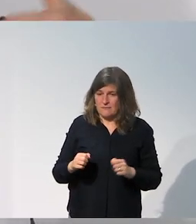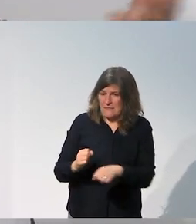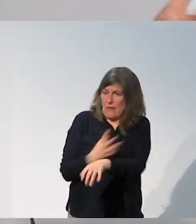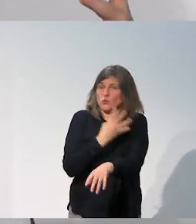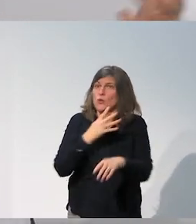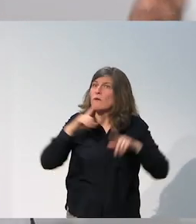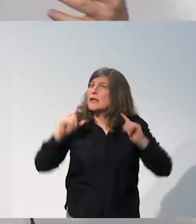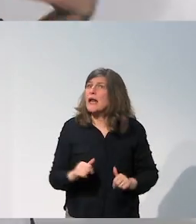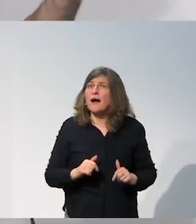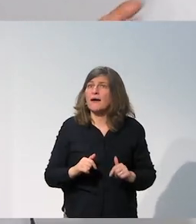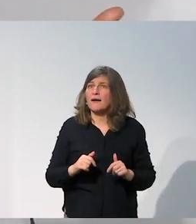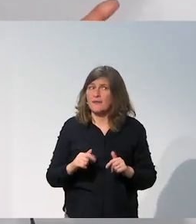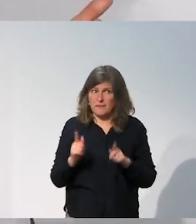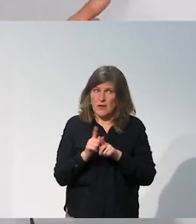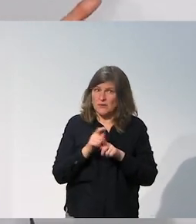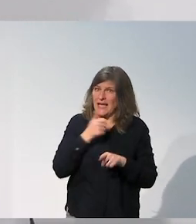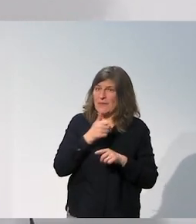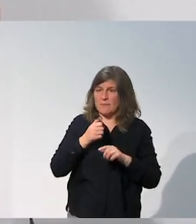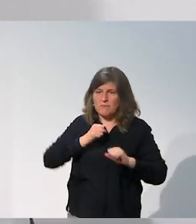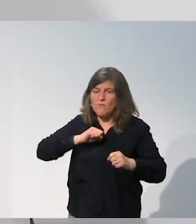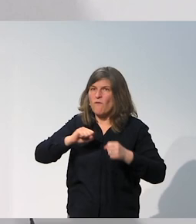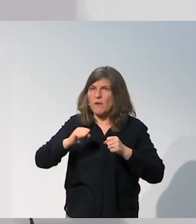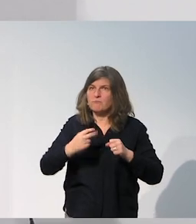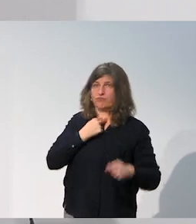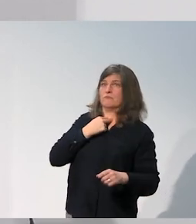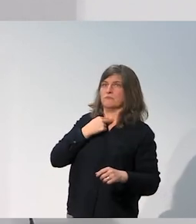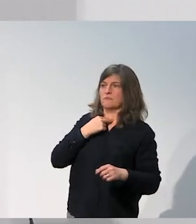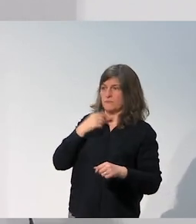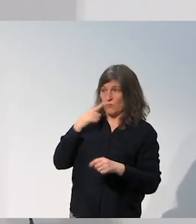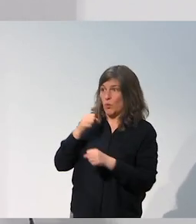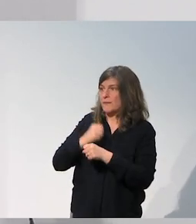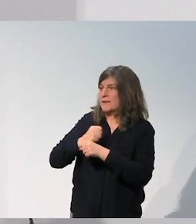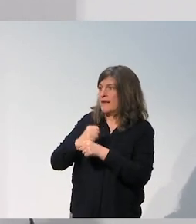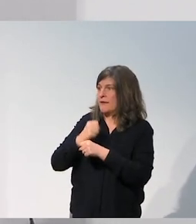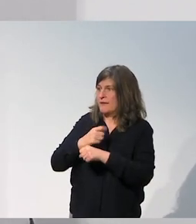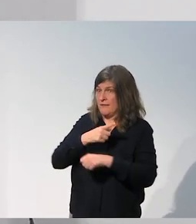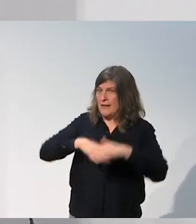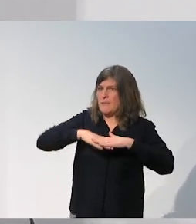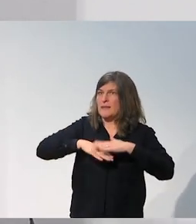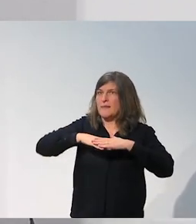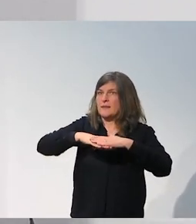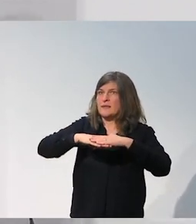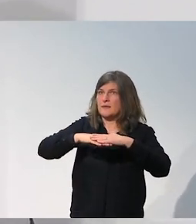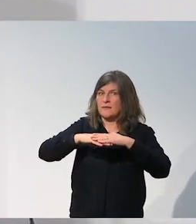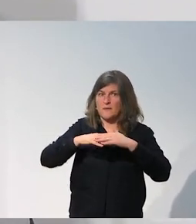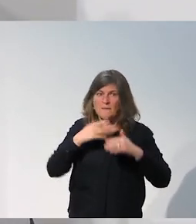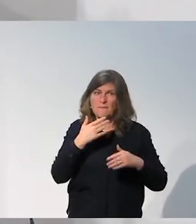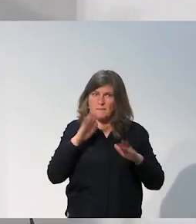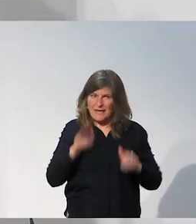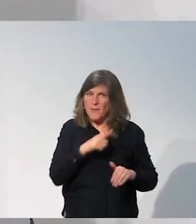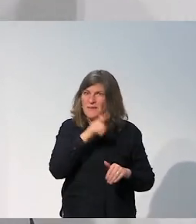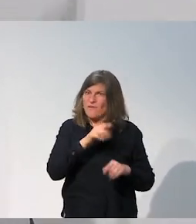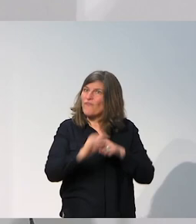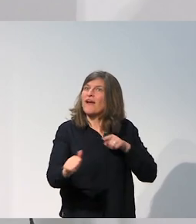parasite même ses gestes, hein, ses gestes du travail, hein, qui lui permettre de tenir et qu'elle doit de toute façon accomplir, bien